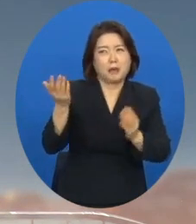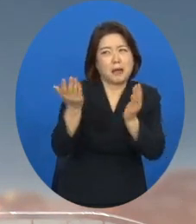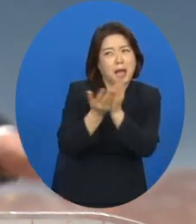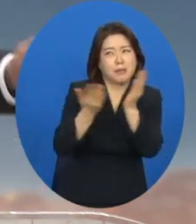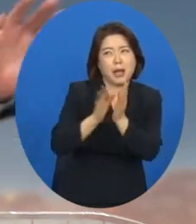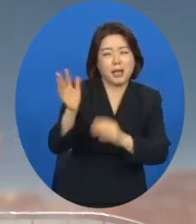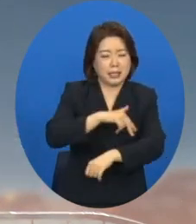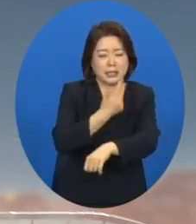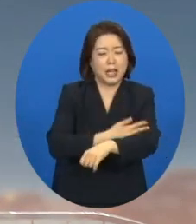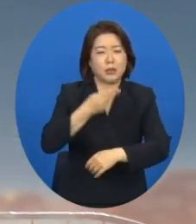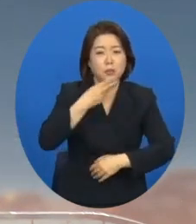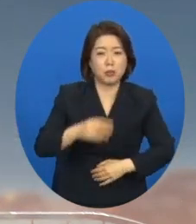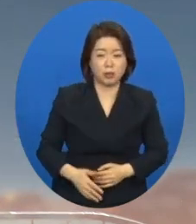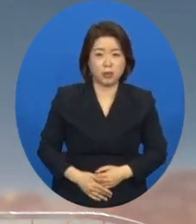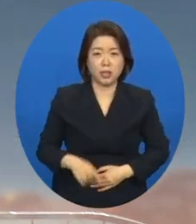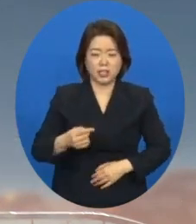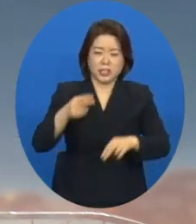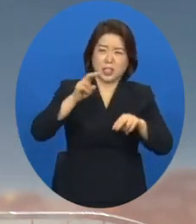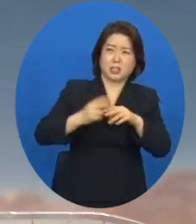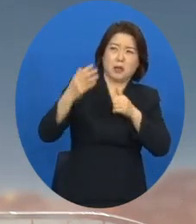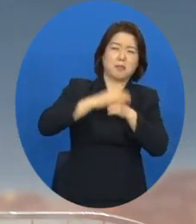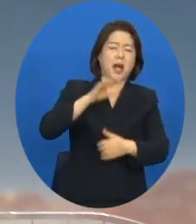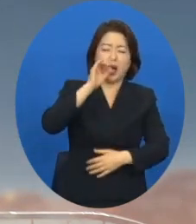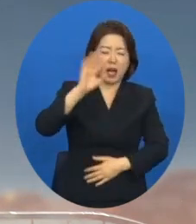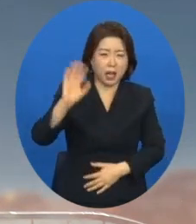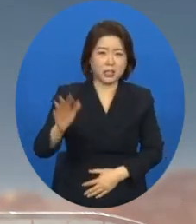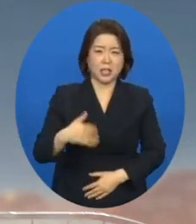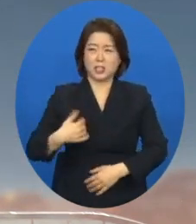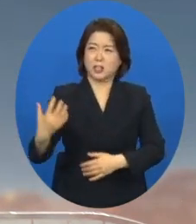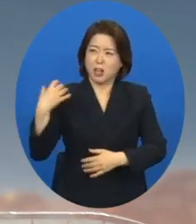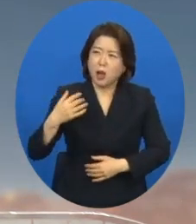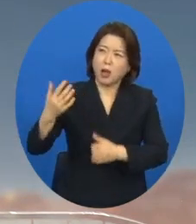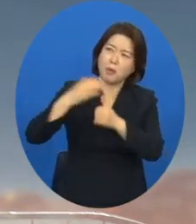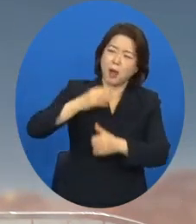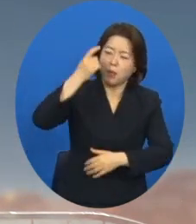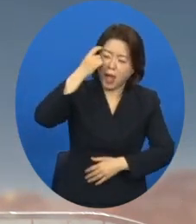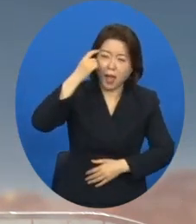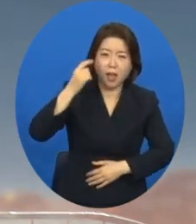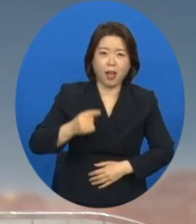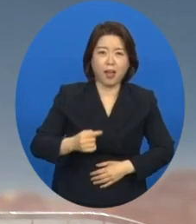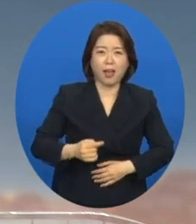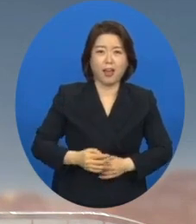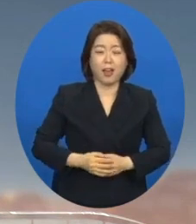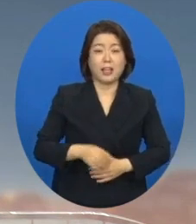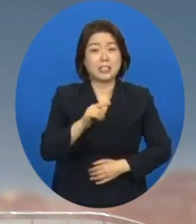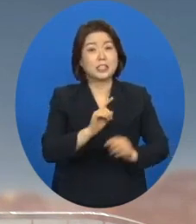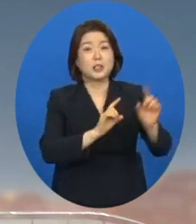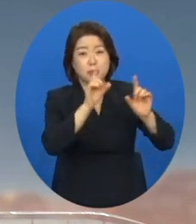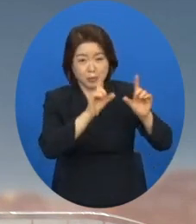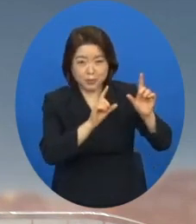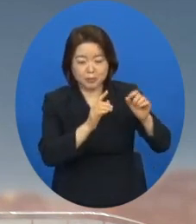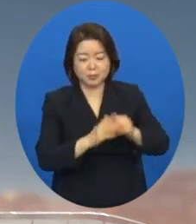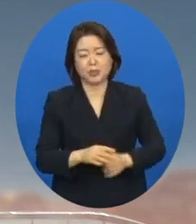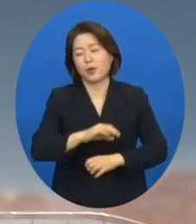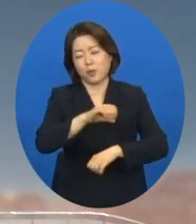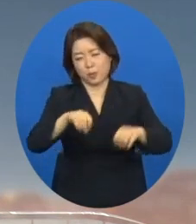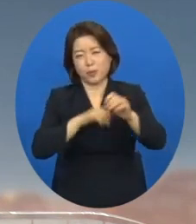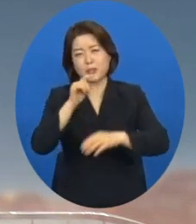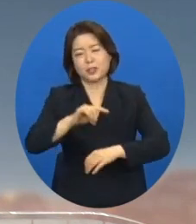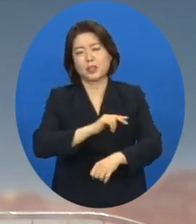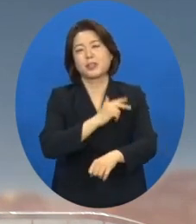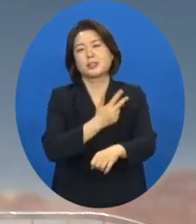보내주십시오. 저에게 이런 직분을 맡겨주셨습니까? 저에게 뭐 이런 역할을 맡겨주셨습니까? 근데 오히려 그것이